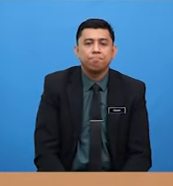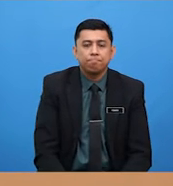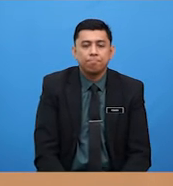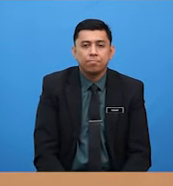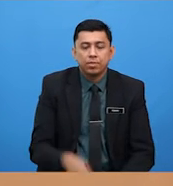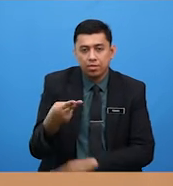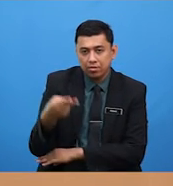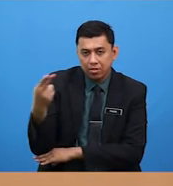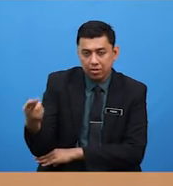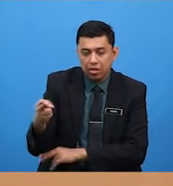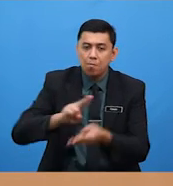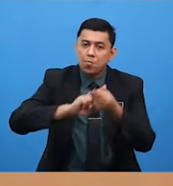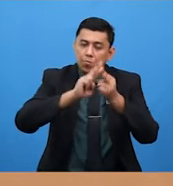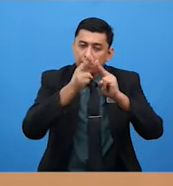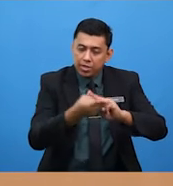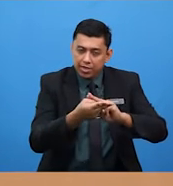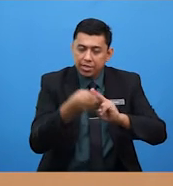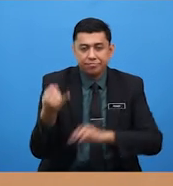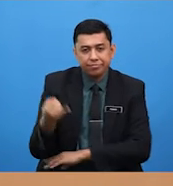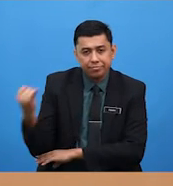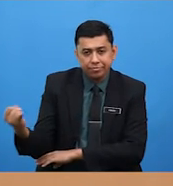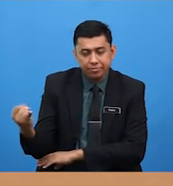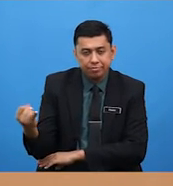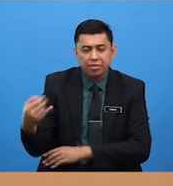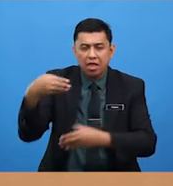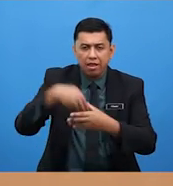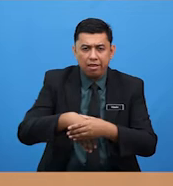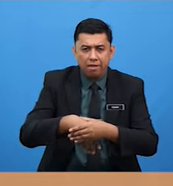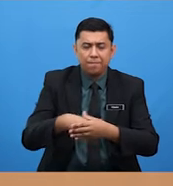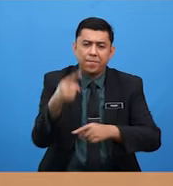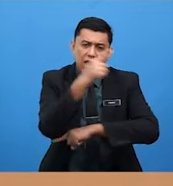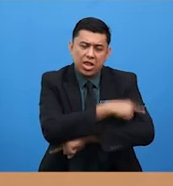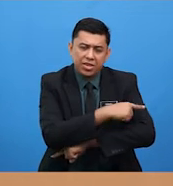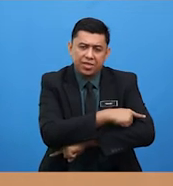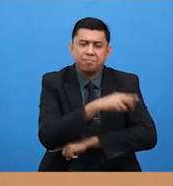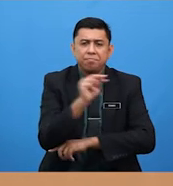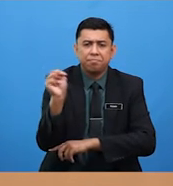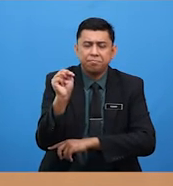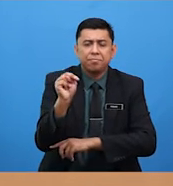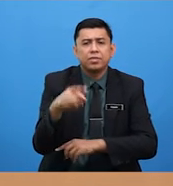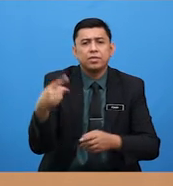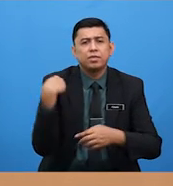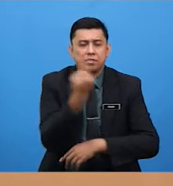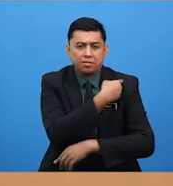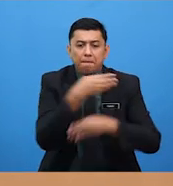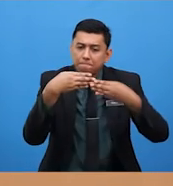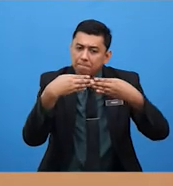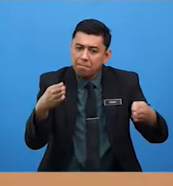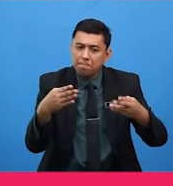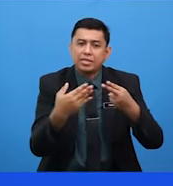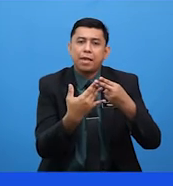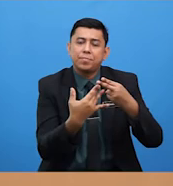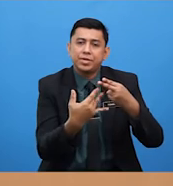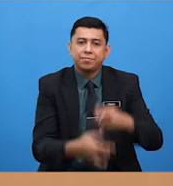Terdapat banyak bahan yang mengalami perubahan keadaan jirim dalam kehidupan harian kita disebabkan oleh pengirapan dan pembebasan haba.